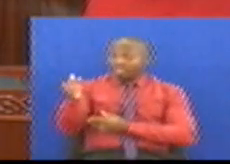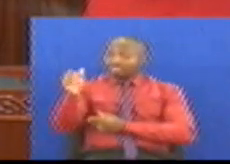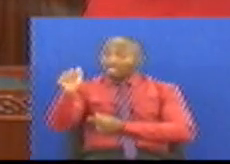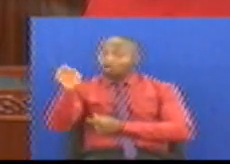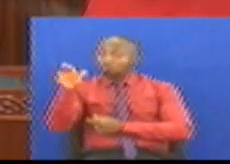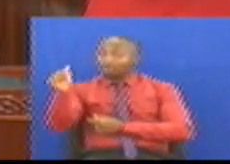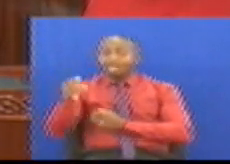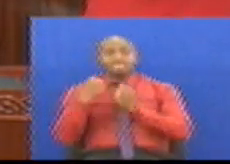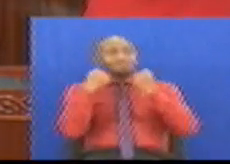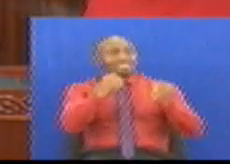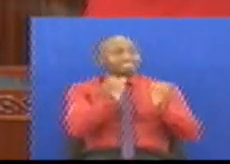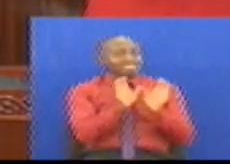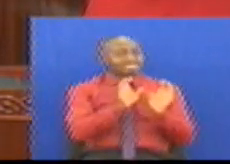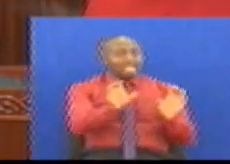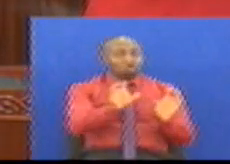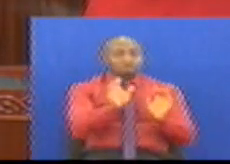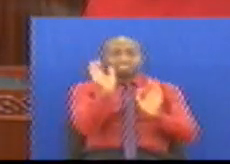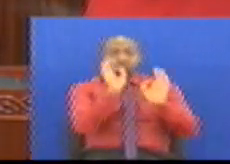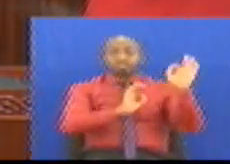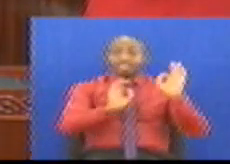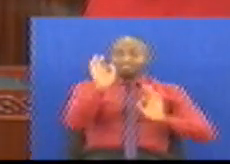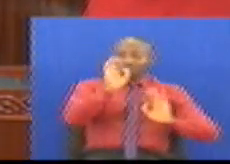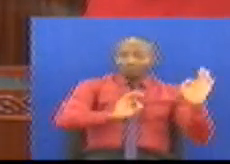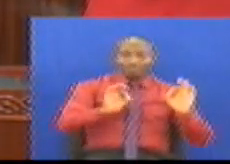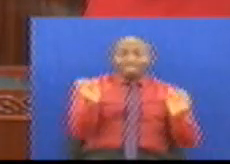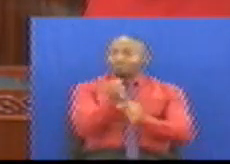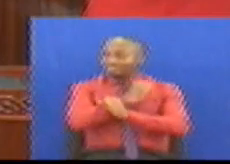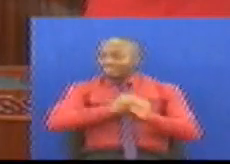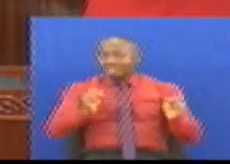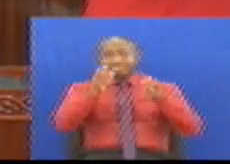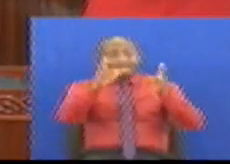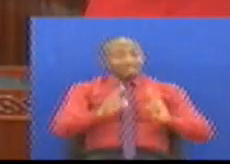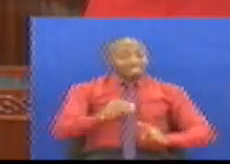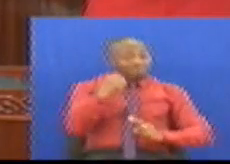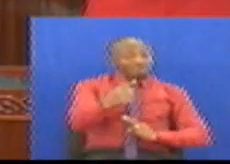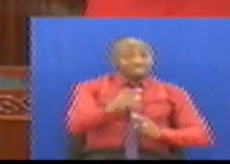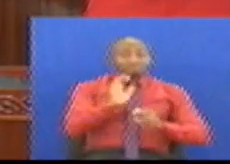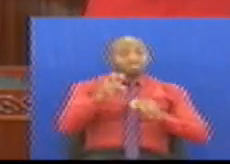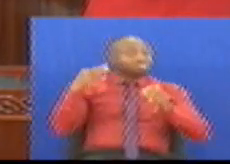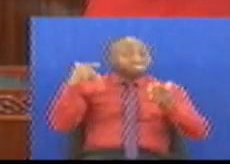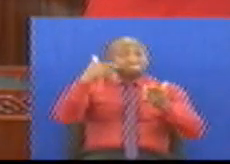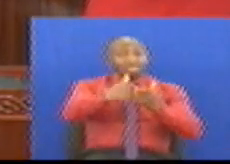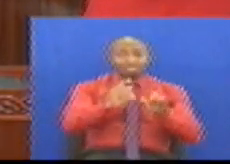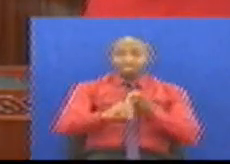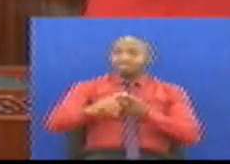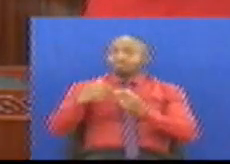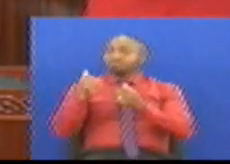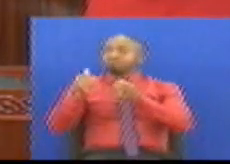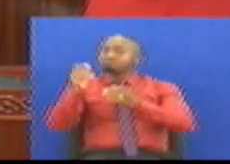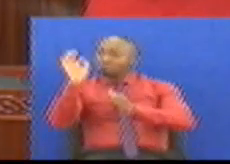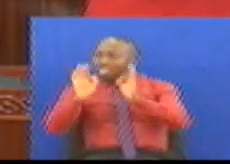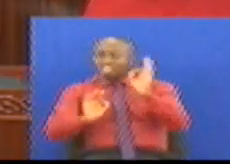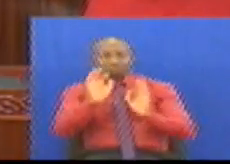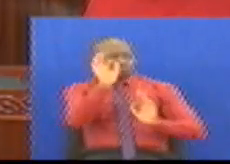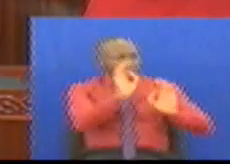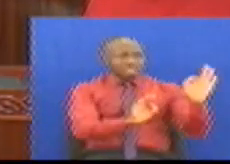cha kudesign. Haiwezekani daraja moja tukadesign tangu mwaka 2016. Haya madaraja niliyoyataja kila tukiuliza tunaambiwa wana design au kuja design.